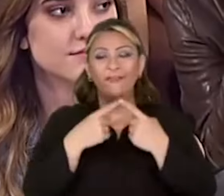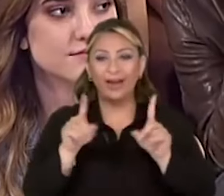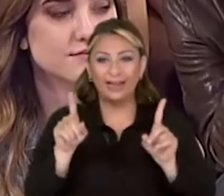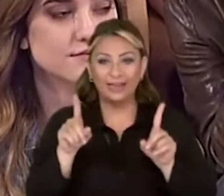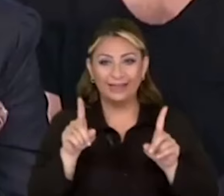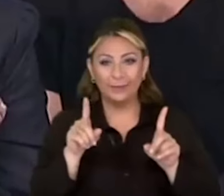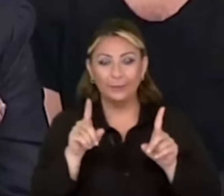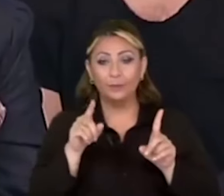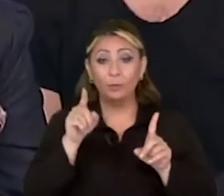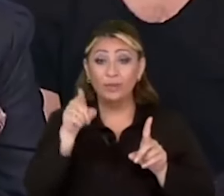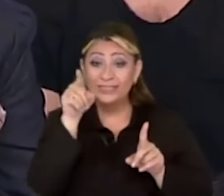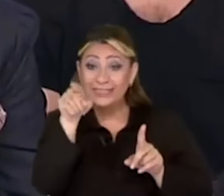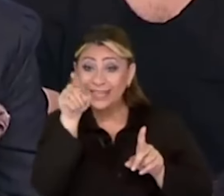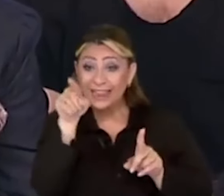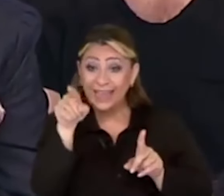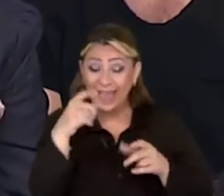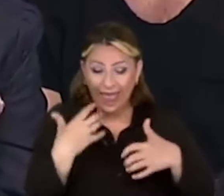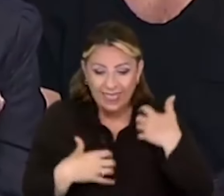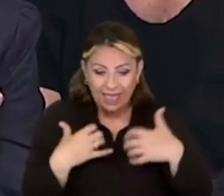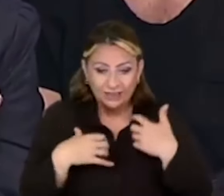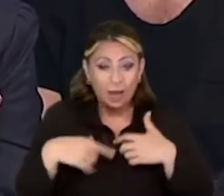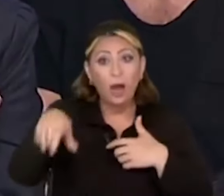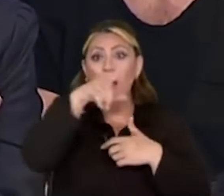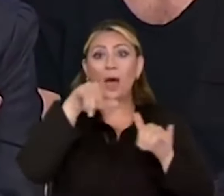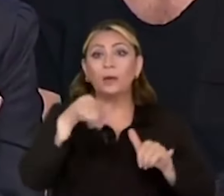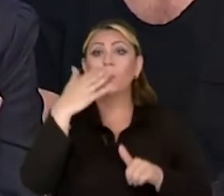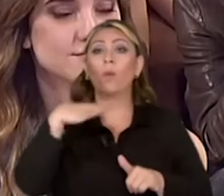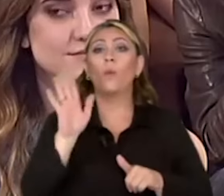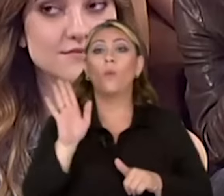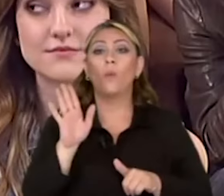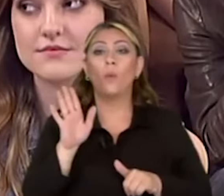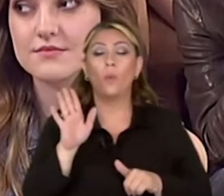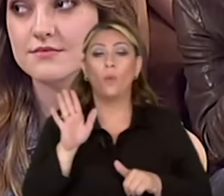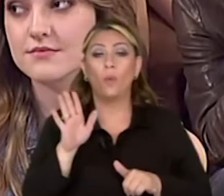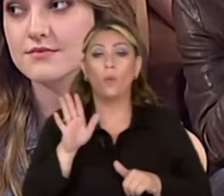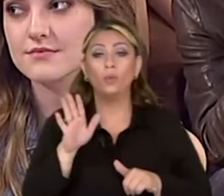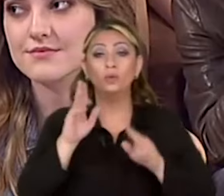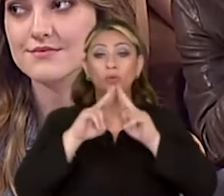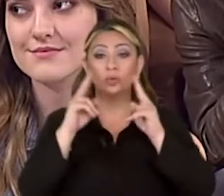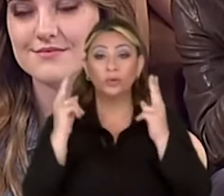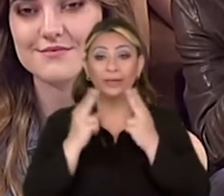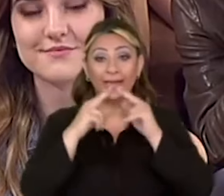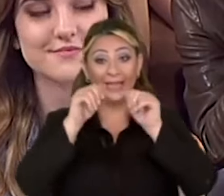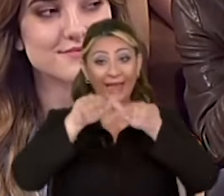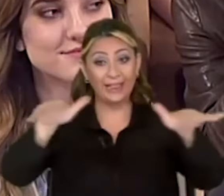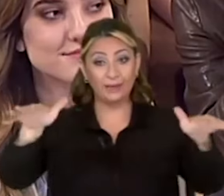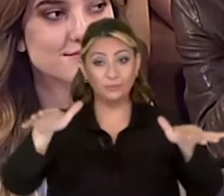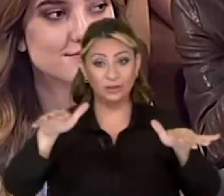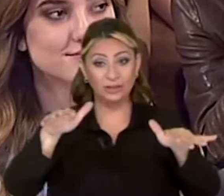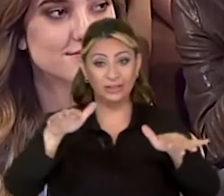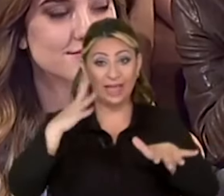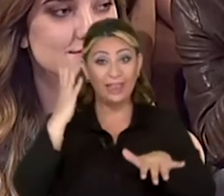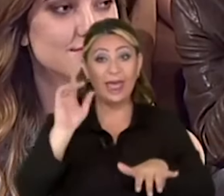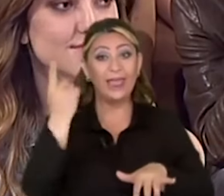istedim. Ama burada sendeki enerji gerçekten kimsede yok. Yani hatta dünyada da yayınlanmış